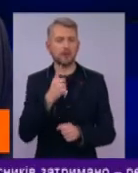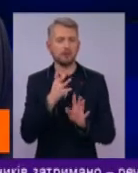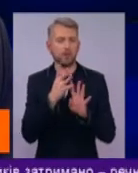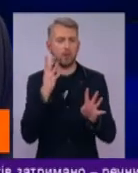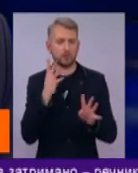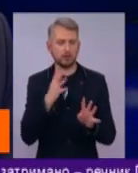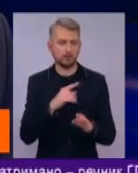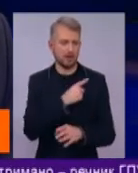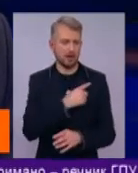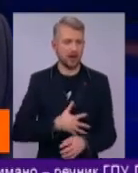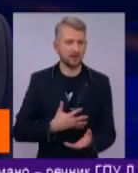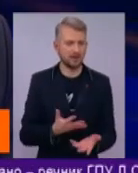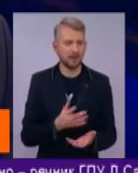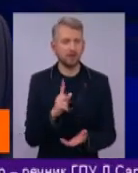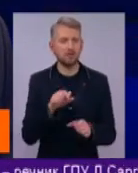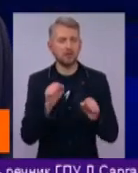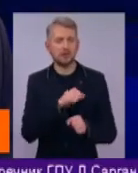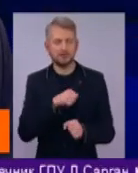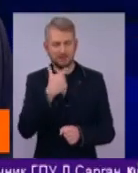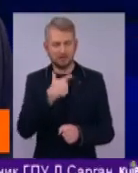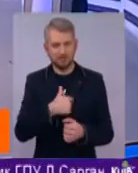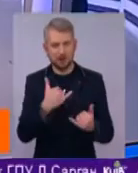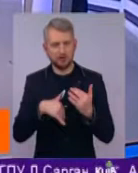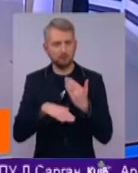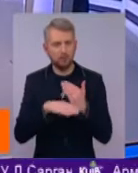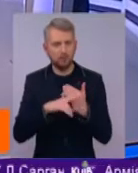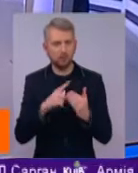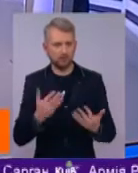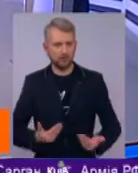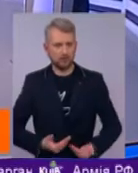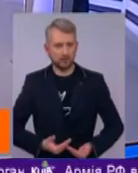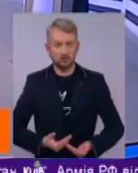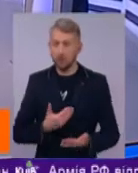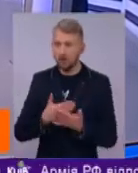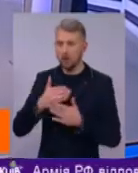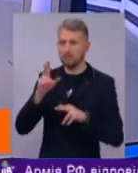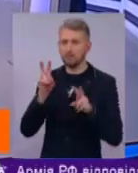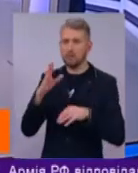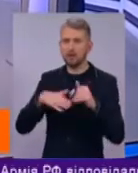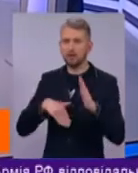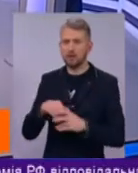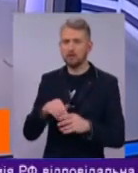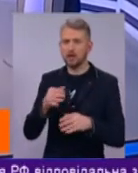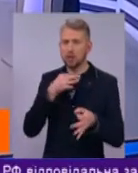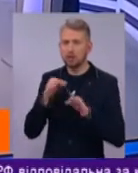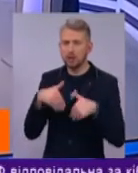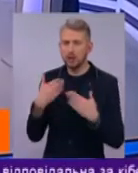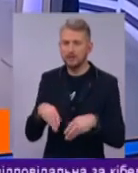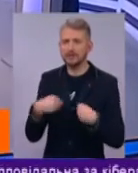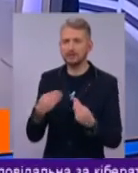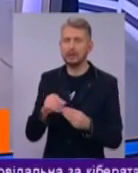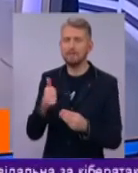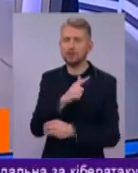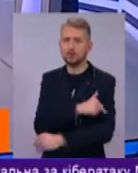очередь раненые, самі себе могли оказувати допомогу, щоб вижити. Ось практичні рекомендації з надання першої медичної допомоги. Правильно.